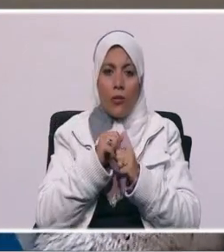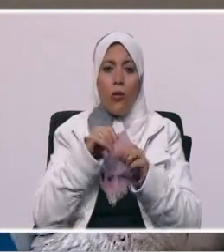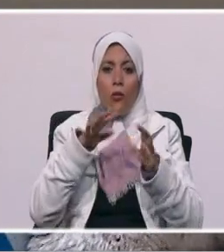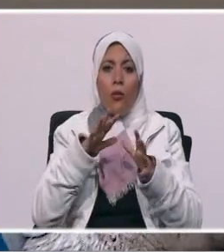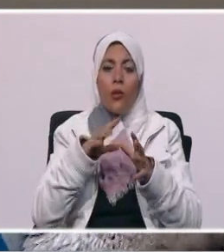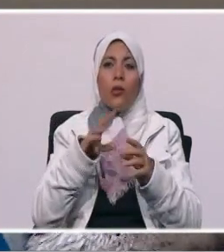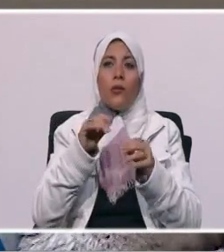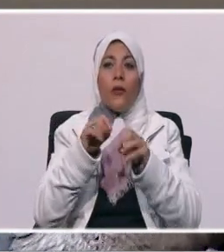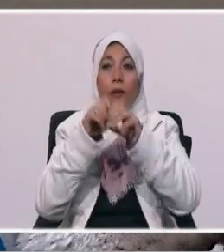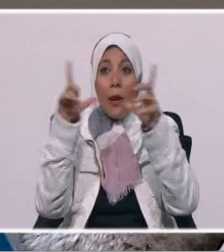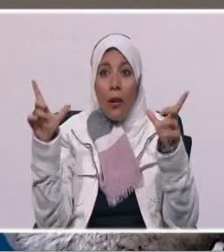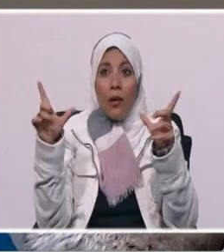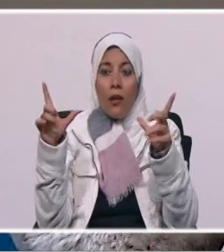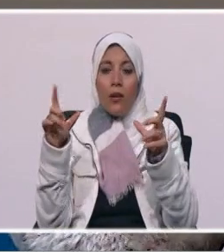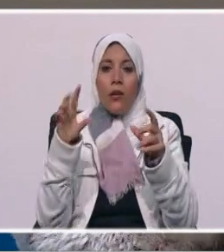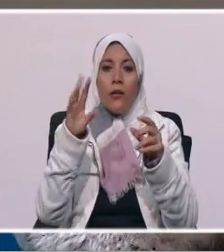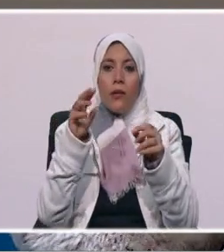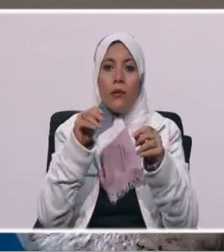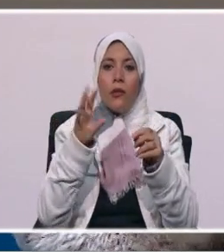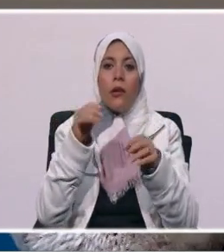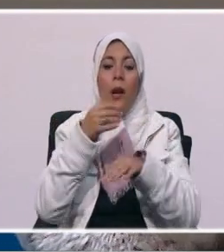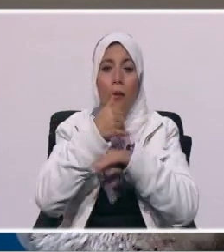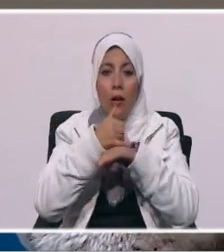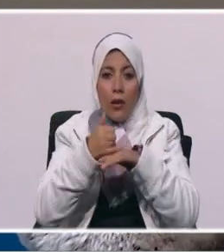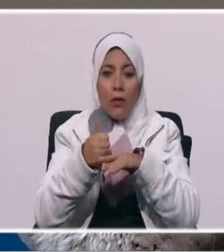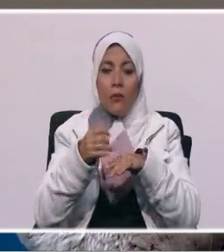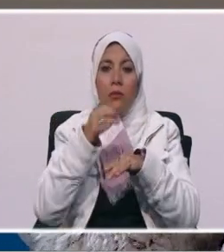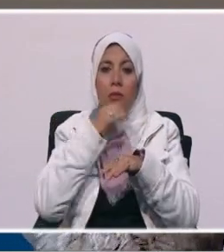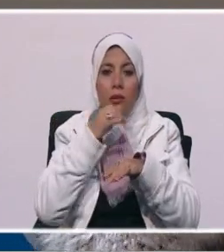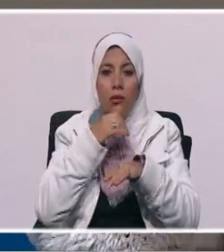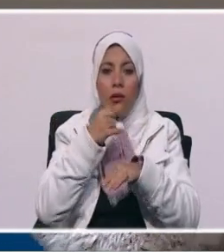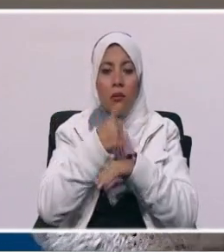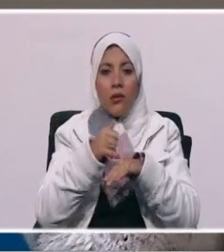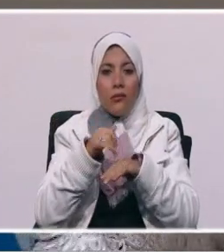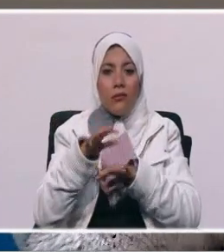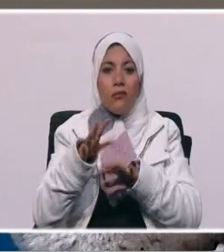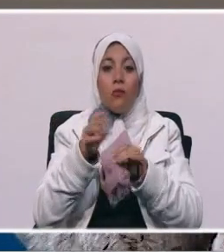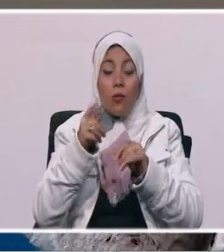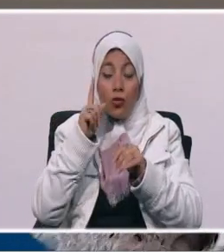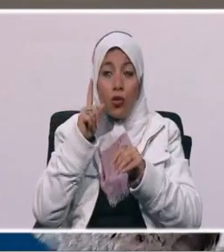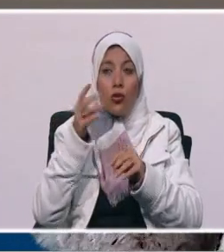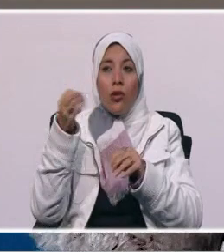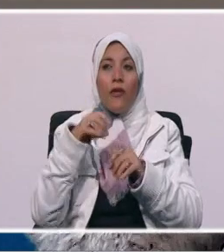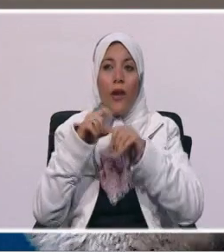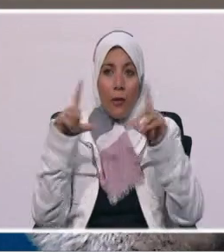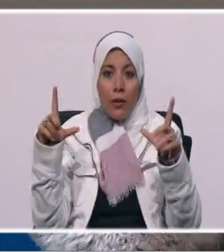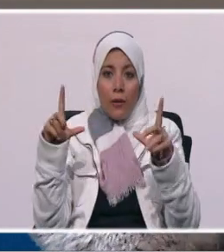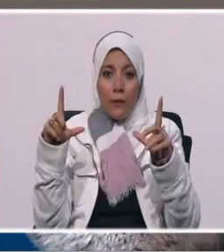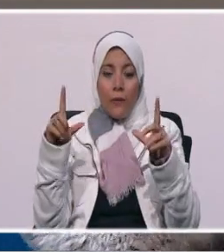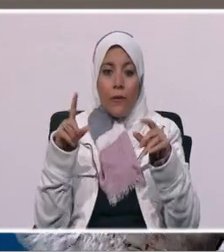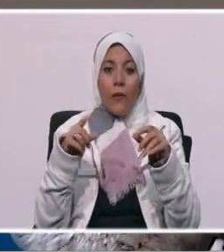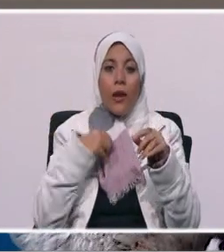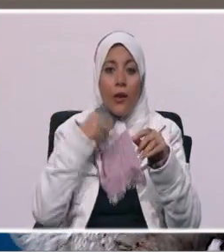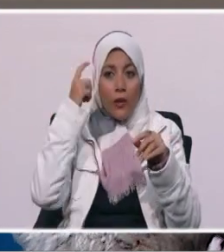في أمل. وقالوا لي إن العملية ممكن ترجع لك الألم بعد فترة، بس لا في أمل، فأنا حاسة إن ربنا